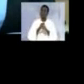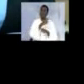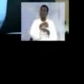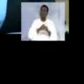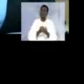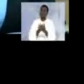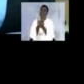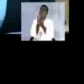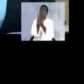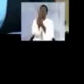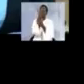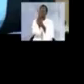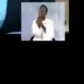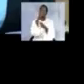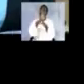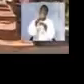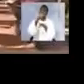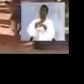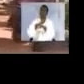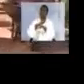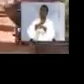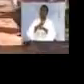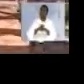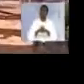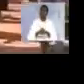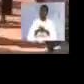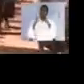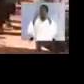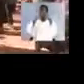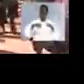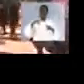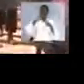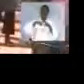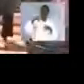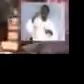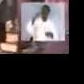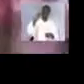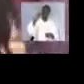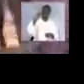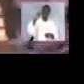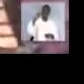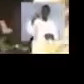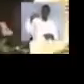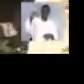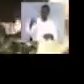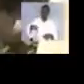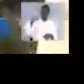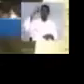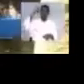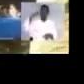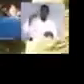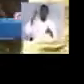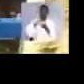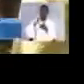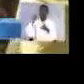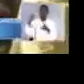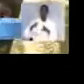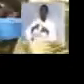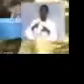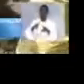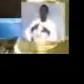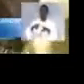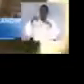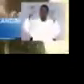et émergence de la Côte d'Ivoire. La ville de Katiola a été choisie pour abriter les festivités de cette journée